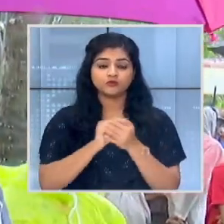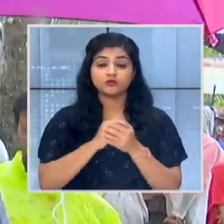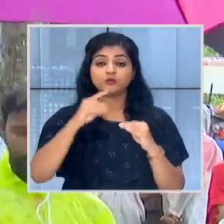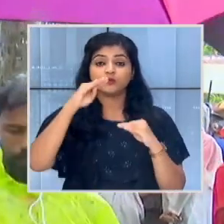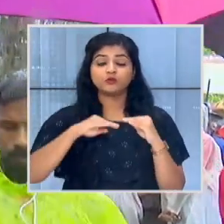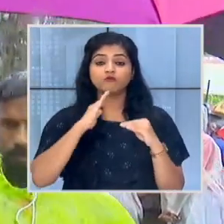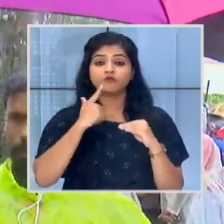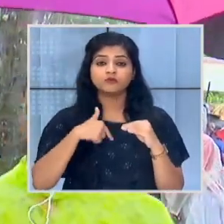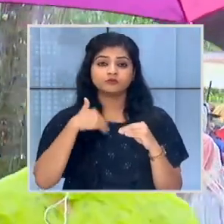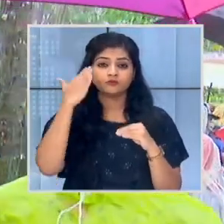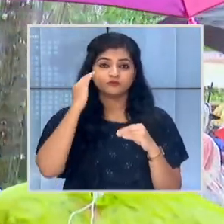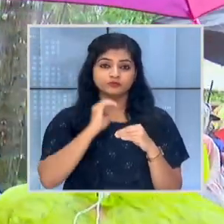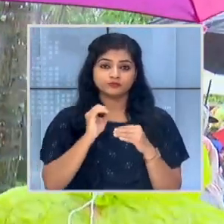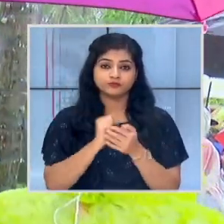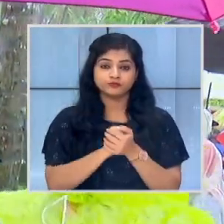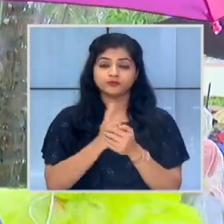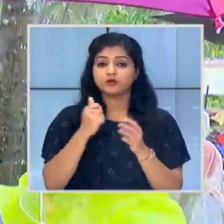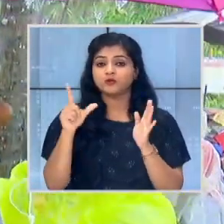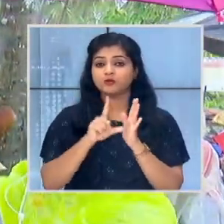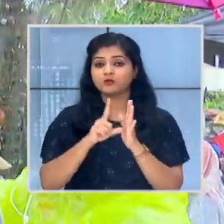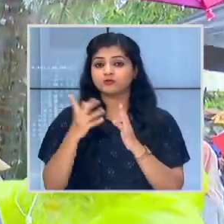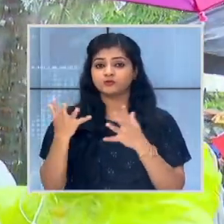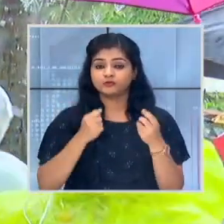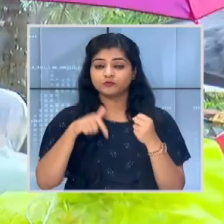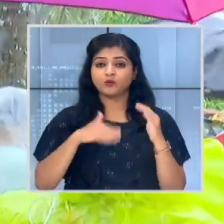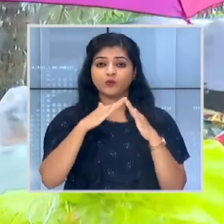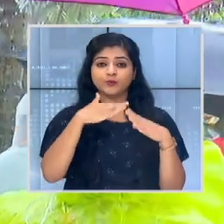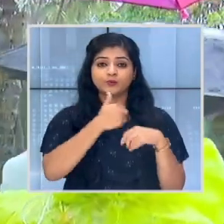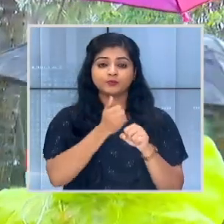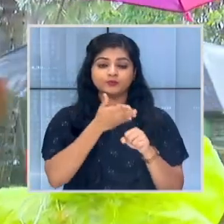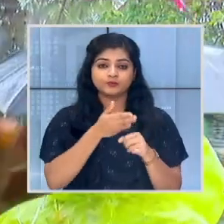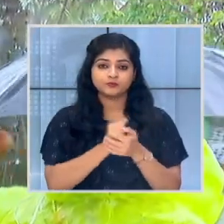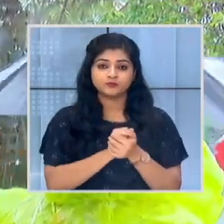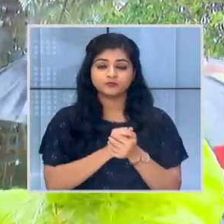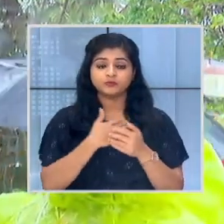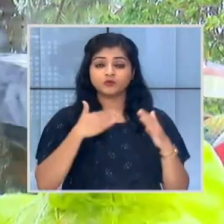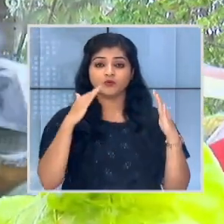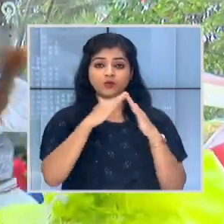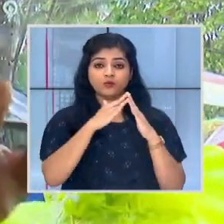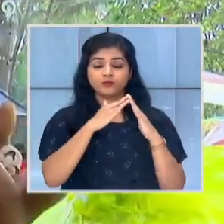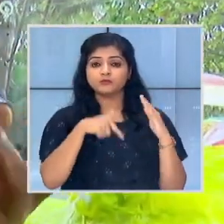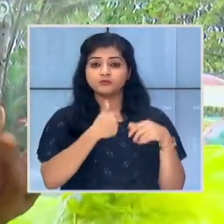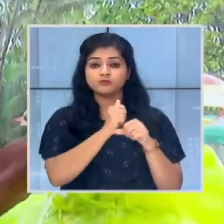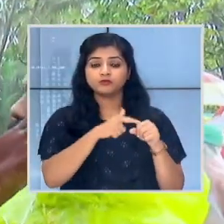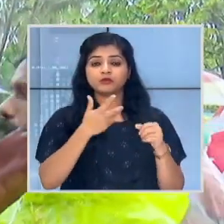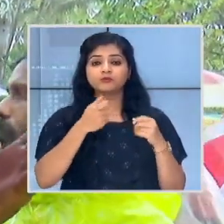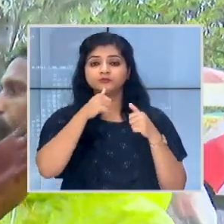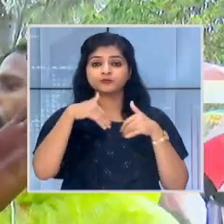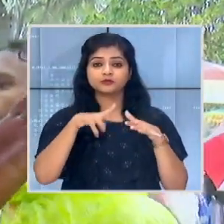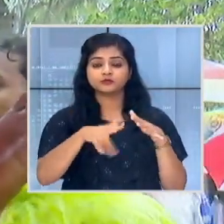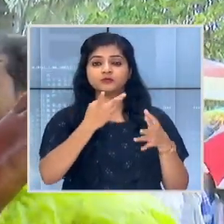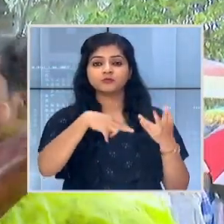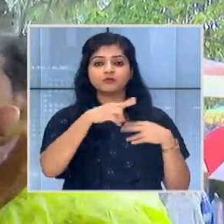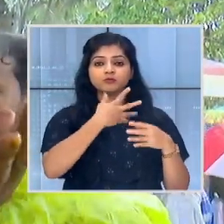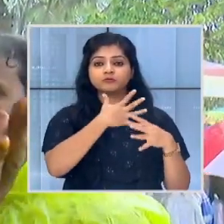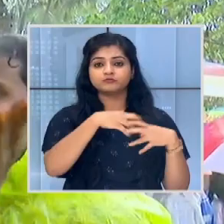പറ്റില്ല. അതിലൊക്കെ ഞങ്ങൾ കടങ്ങളും എല്ലാം പേടിച്ചിട്ടാണ് ഞങ്ങൾ വീടുകൾ ഉണ്ടാക്കുന്നത്. ഈ വീടുകൾ ഉണ്ടാക്കിയൊക്കെ കടലിൽ കൊണ്ടുപോകുന്നുണ്ട്. 25 വർഷമായി ഇതുപോലെ ഞങ്ങൾ